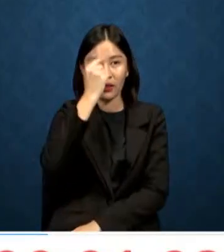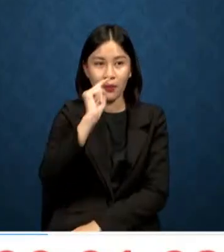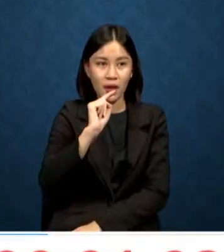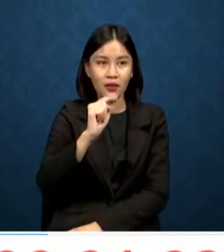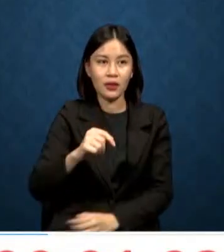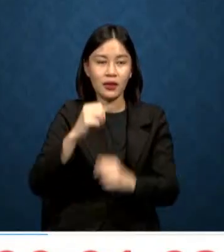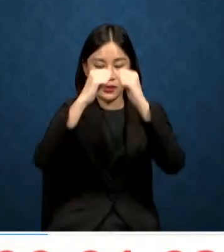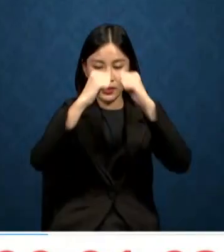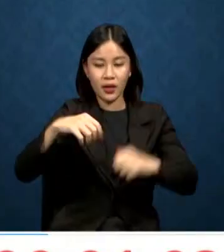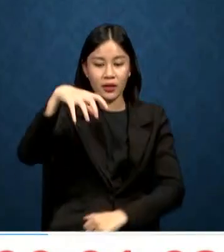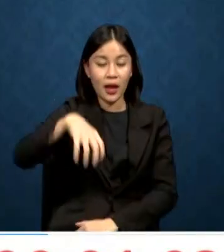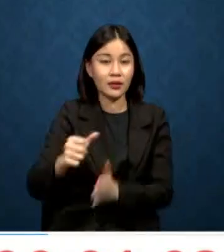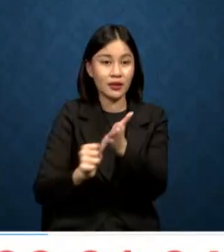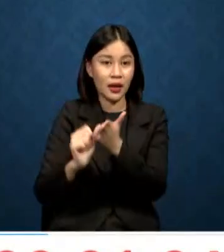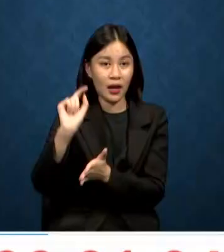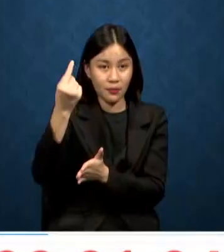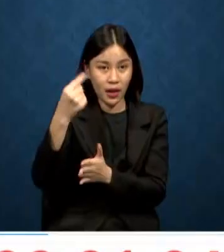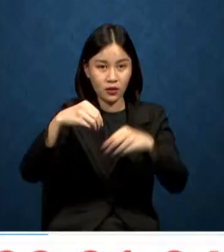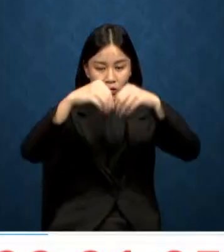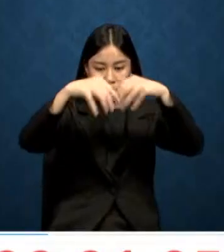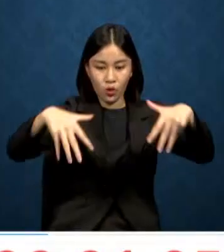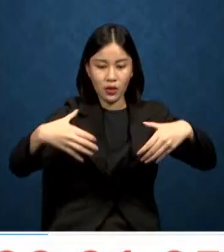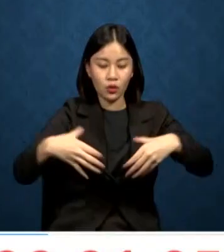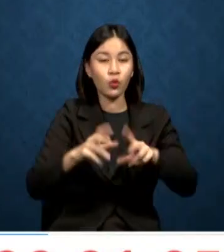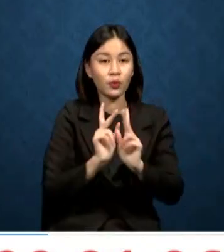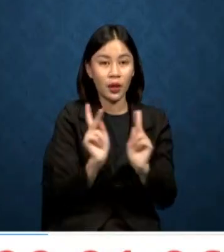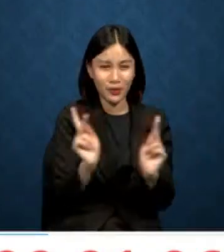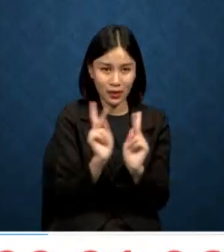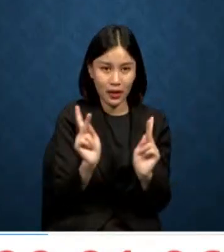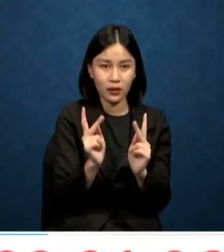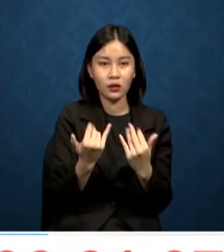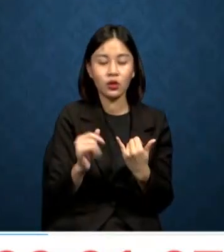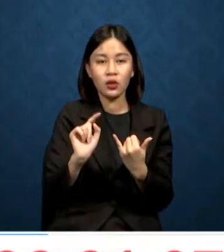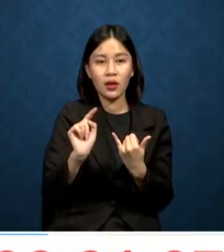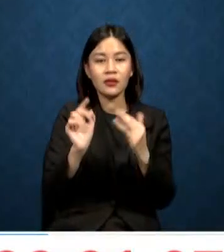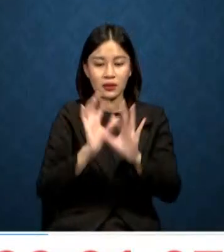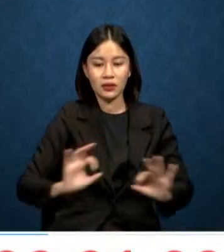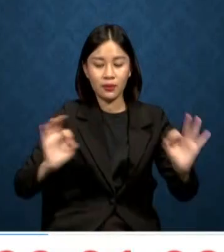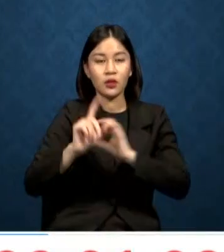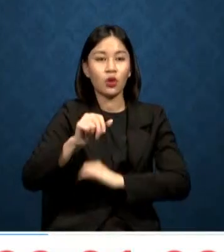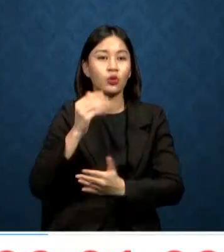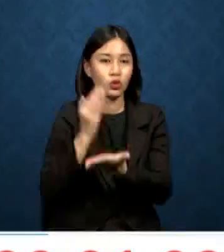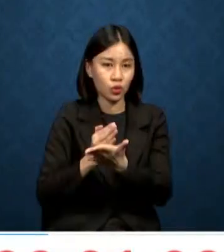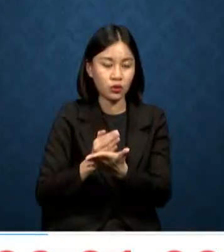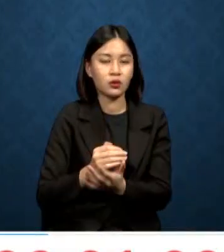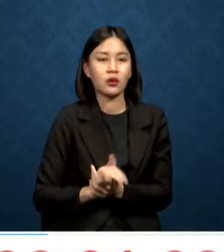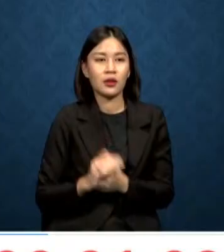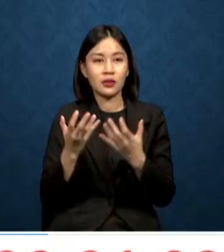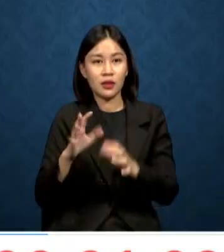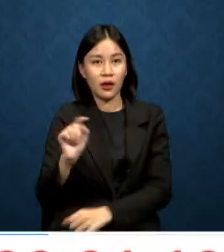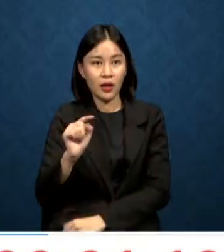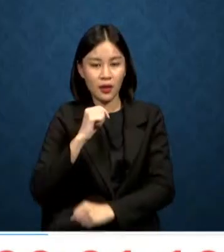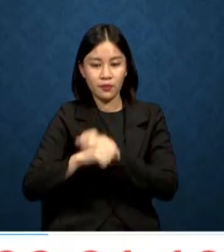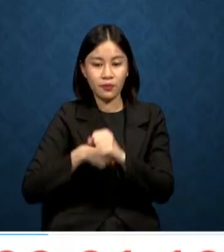างสำนักงานนะครับแล้วก็ปรับโครงสร้างของคณะกรรมการนั้นก็เลยมีความจำเป็นจะต้องหยุดประกอบกับเ